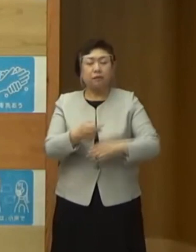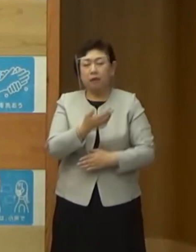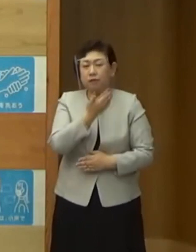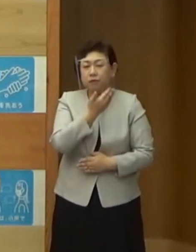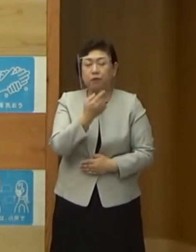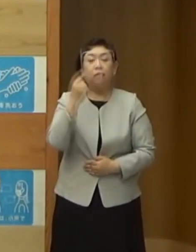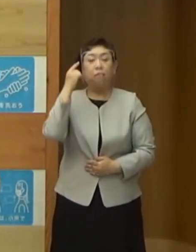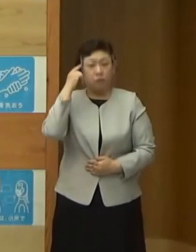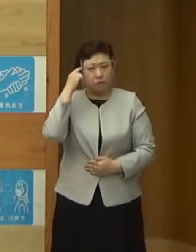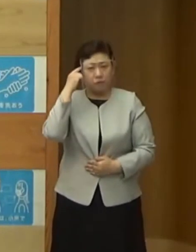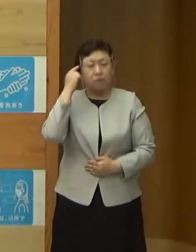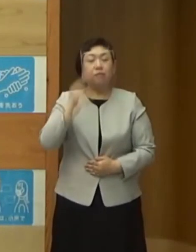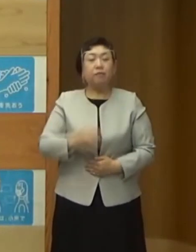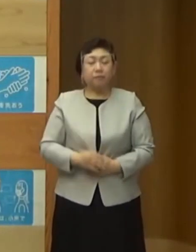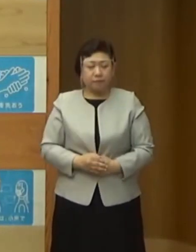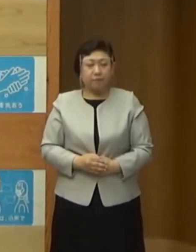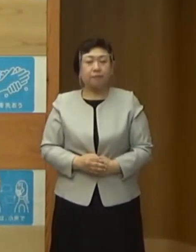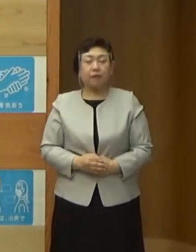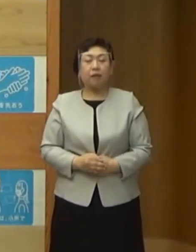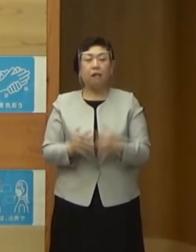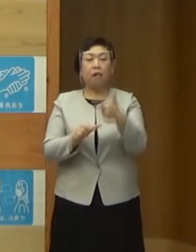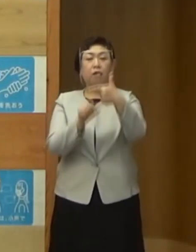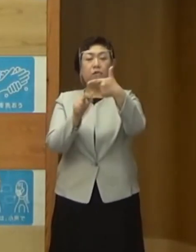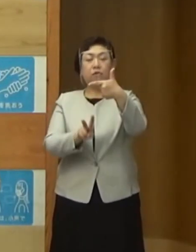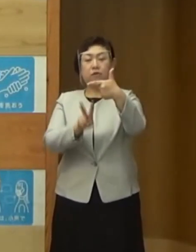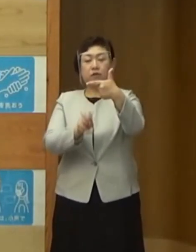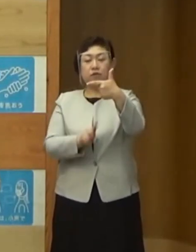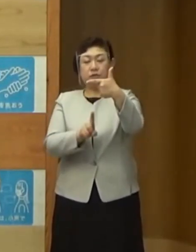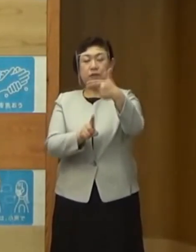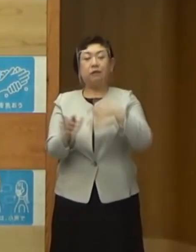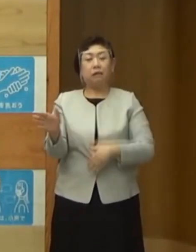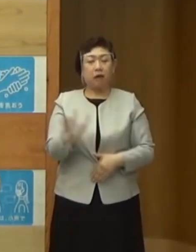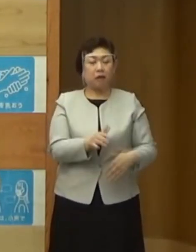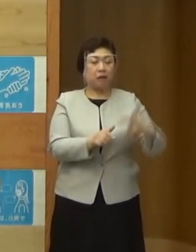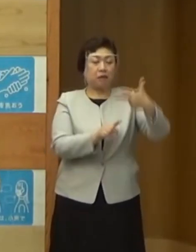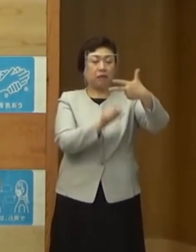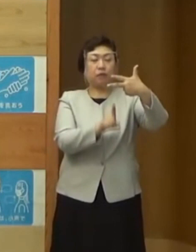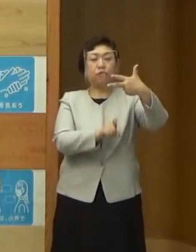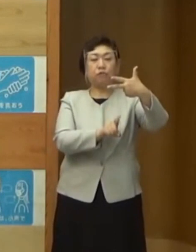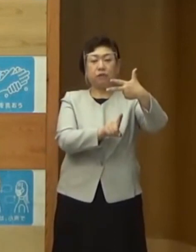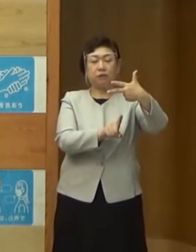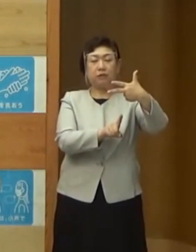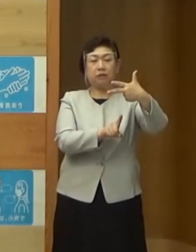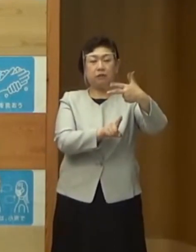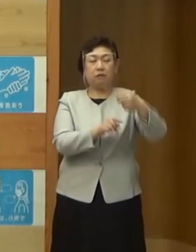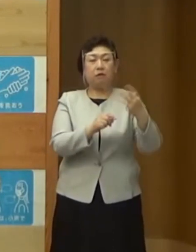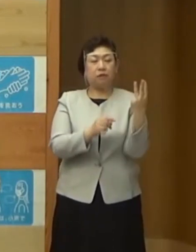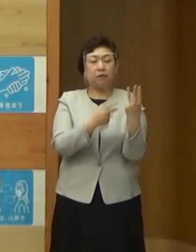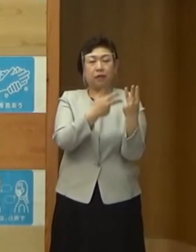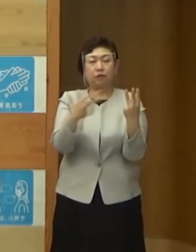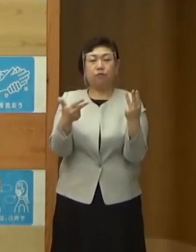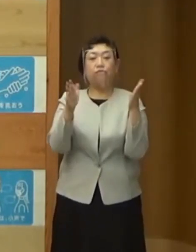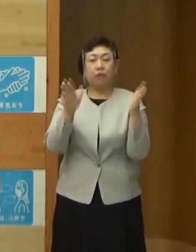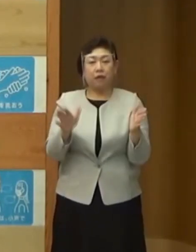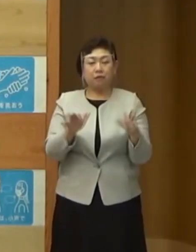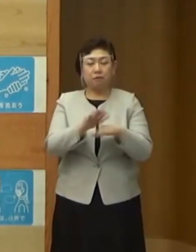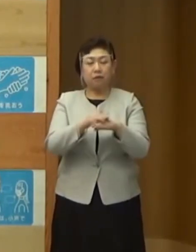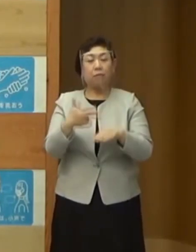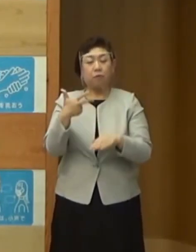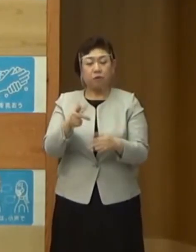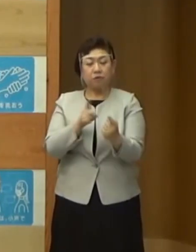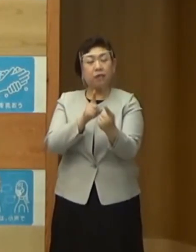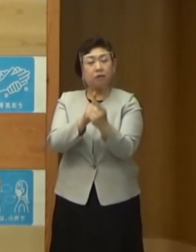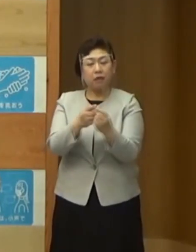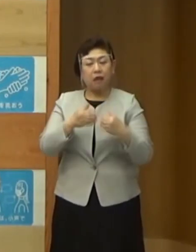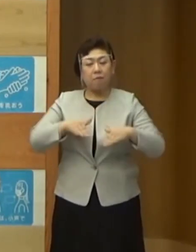。こうした状況を踏まえまして、6月21日から7月11日までの3週間、札幌市を